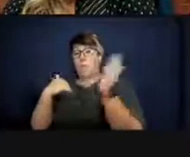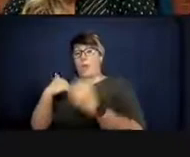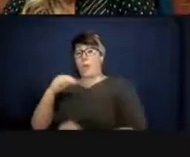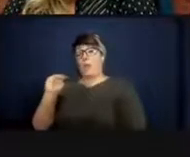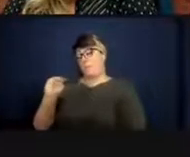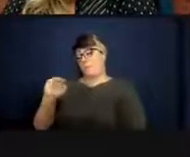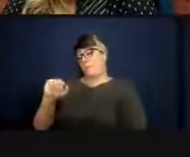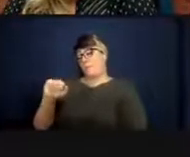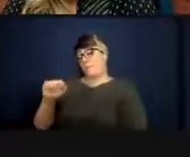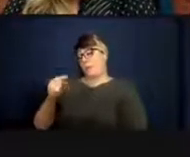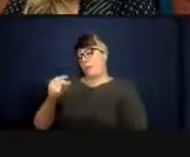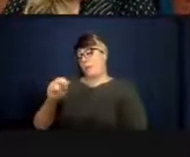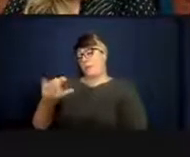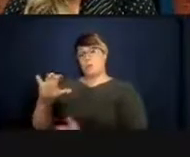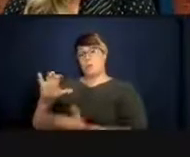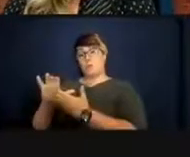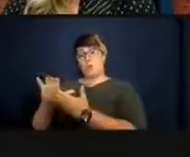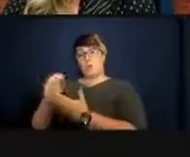kukubali